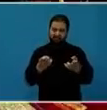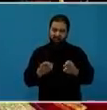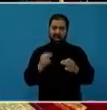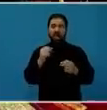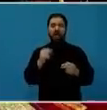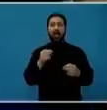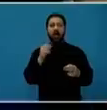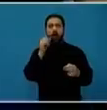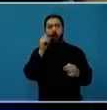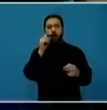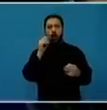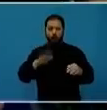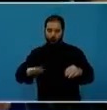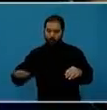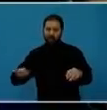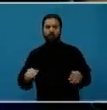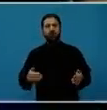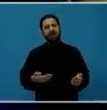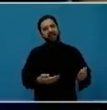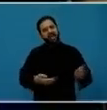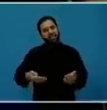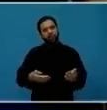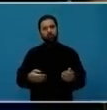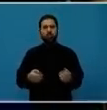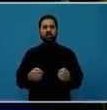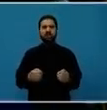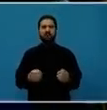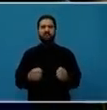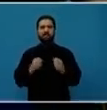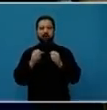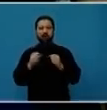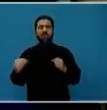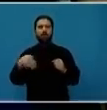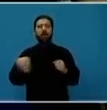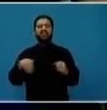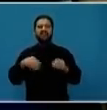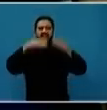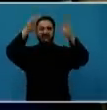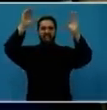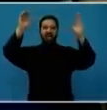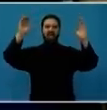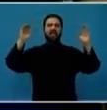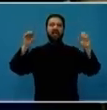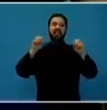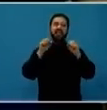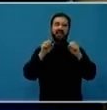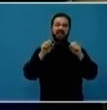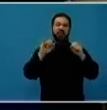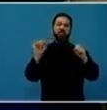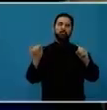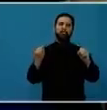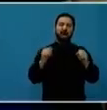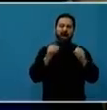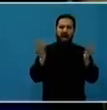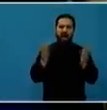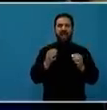botez, și prin moliftele Sfântului Vasile cel Mare, care se rostesc de către